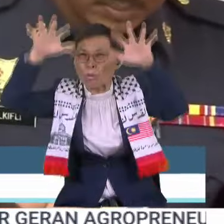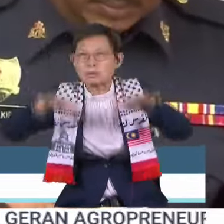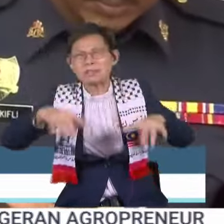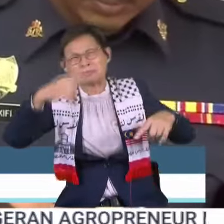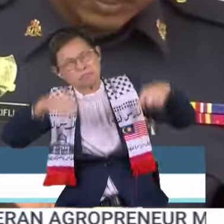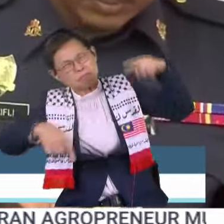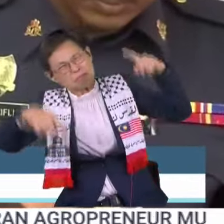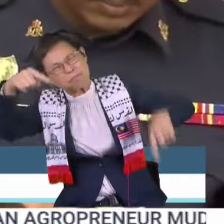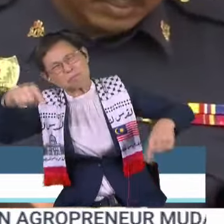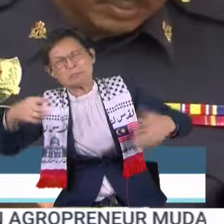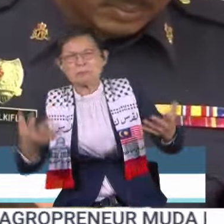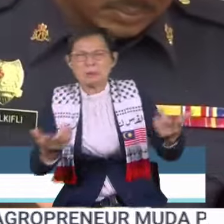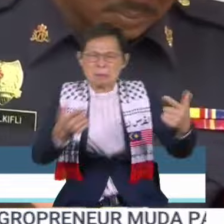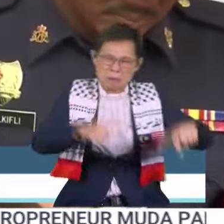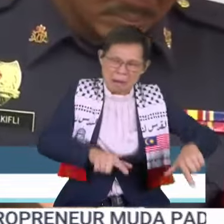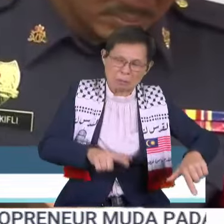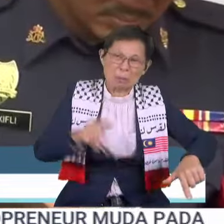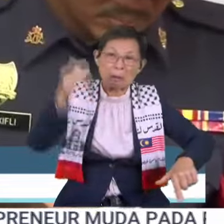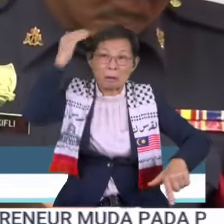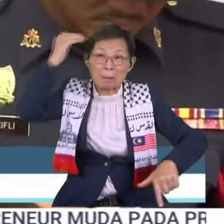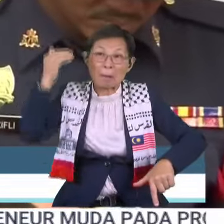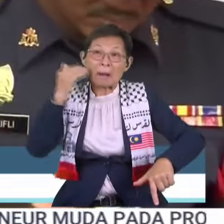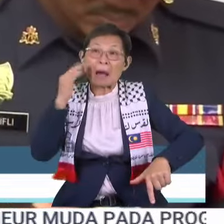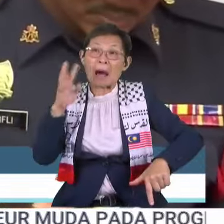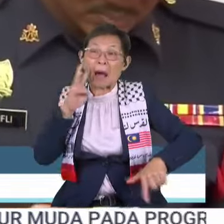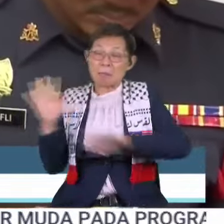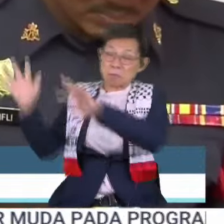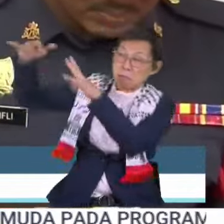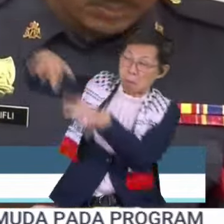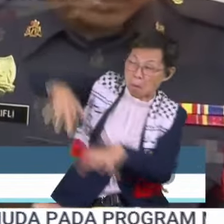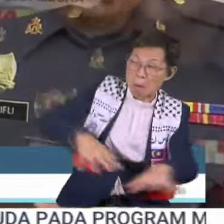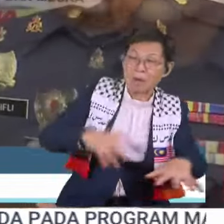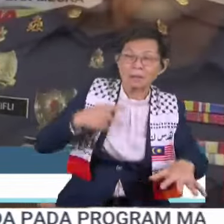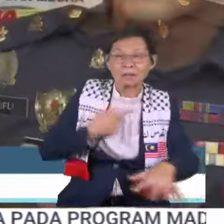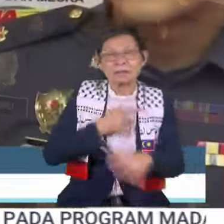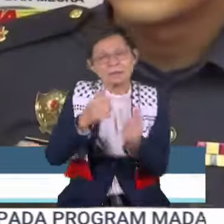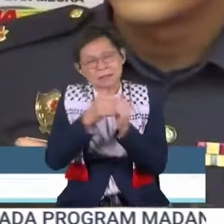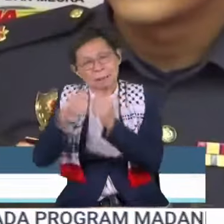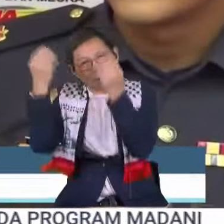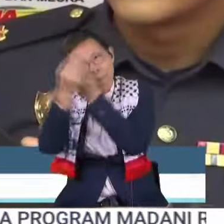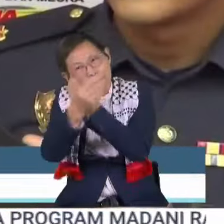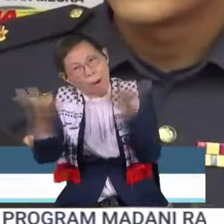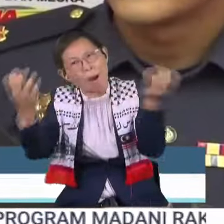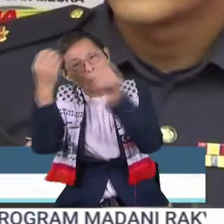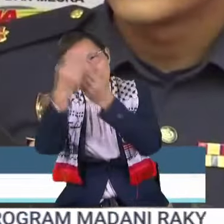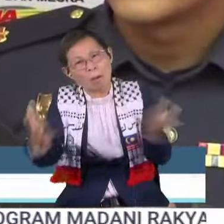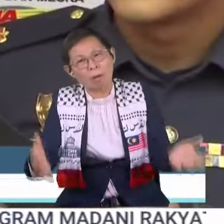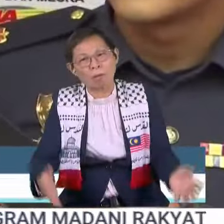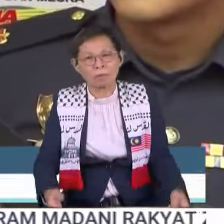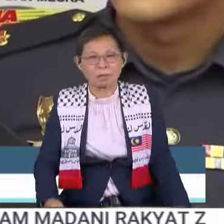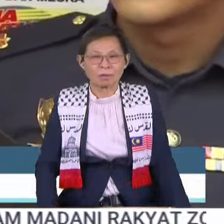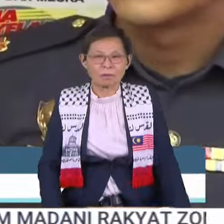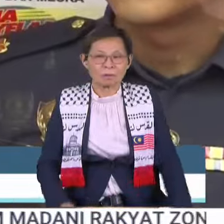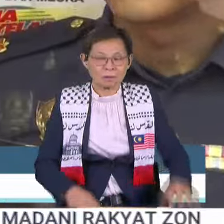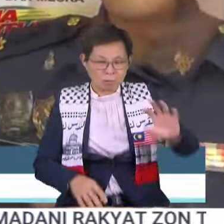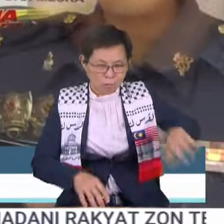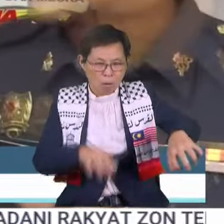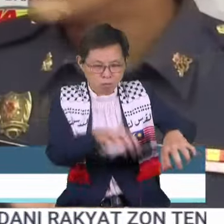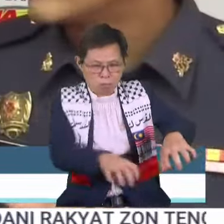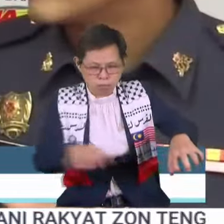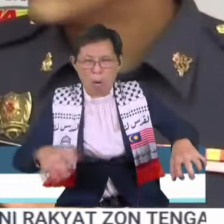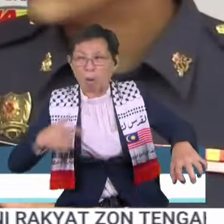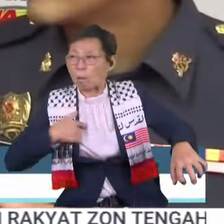menentu mungkin berlaku kepala air Saya harap sama-sama dan war-warkanlah untuk H lagu Hot Spot tu ada